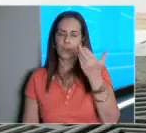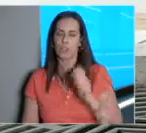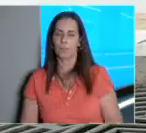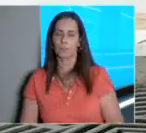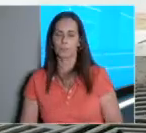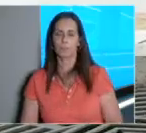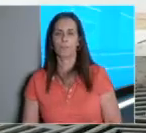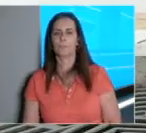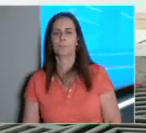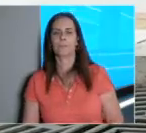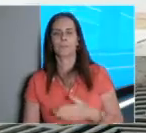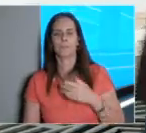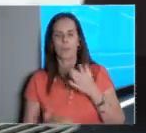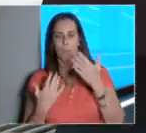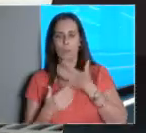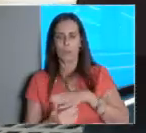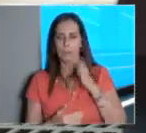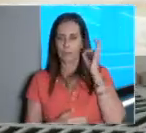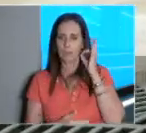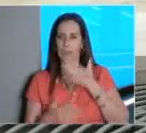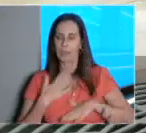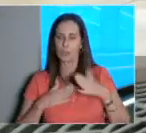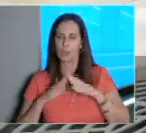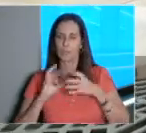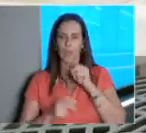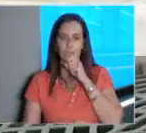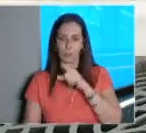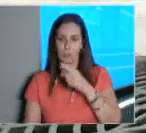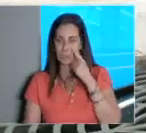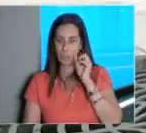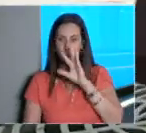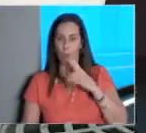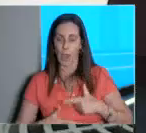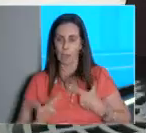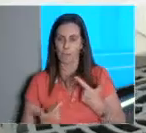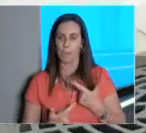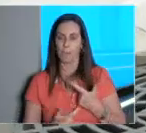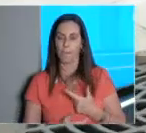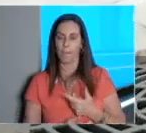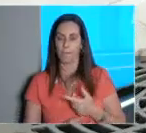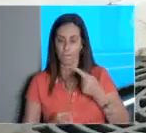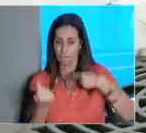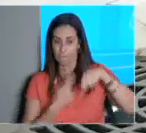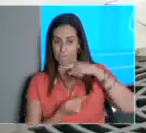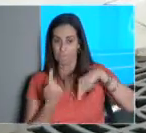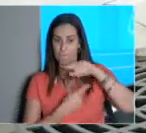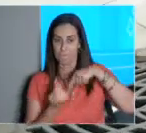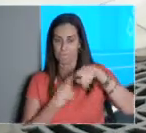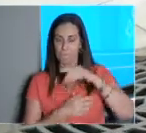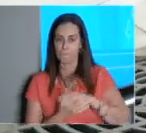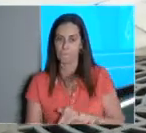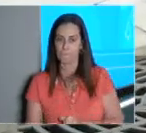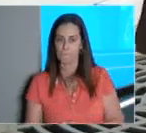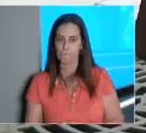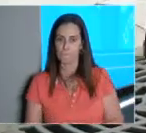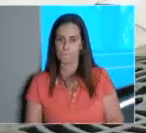בערוץ הכנסת, בתוכנית היוקרתית, המזנון, שלום ועכשיו. המזנון שעכשיו, זה רגע זה, עכשיו, אבל תוכלי לראות את זה, כן, ממש בשידור חי, אבל תעמדי מול המצלמה, אל